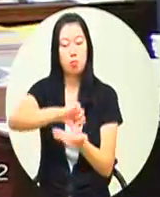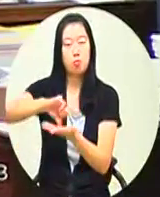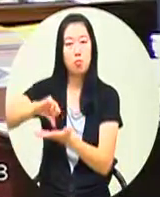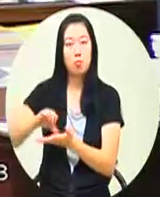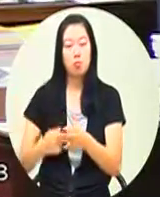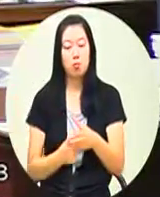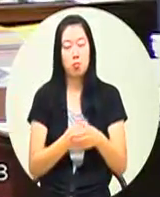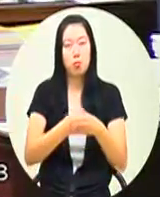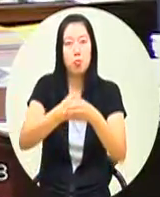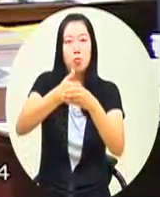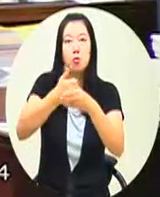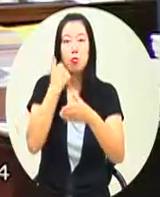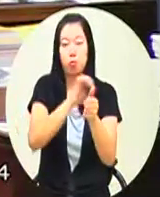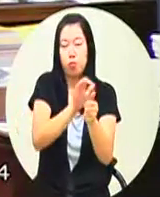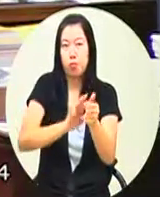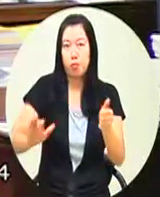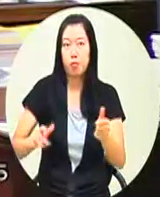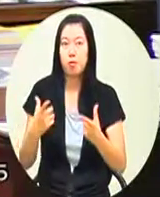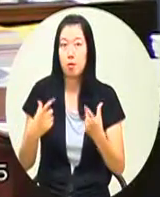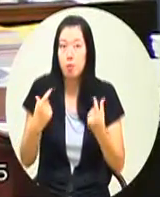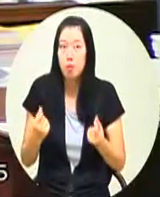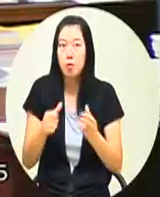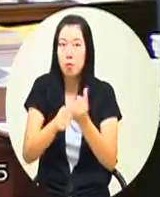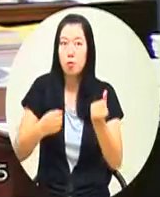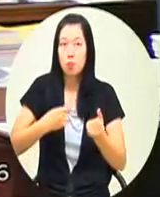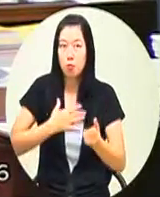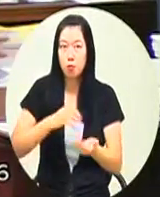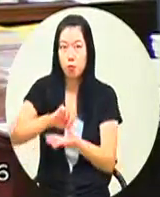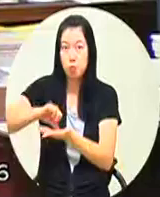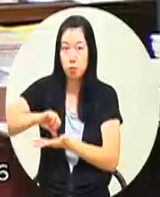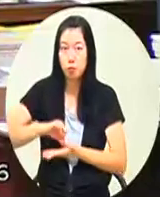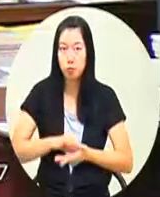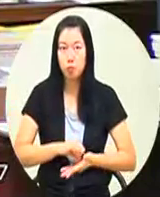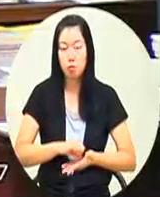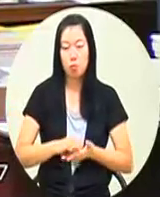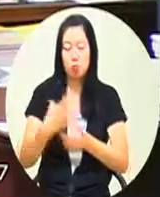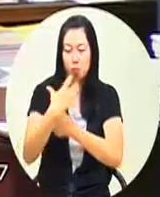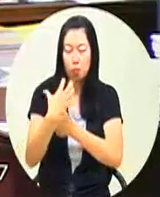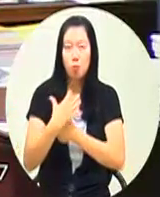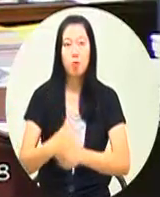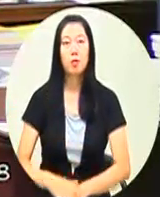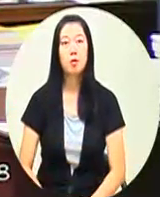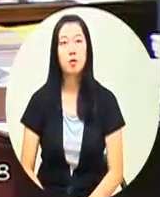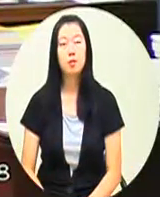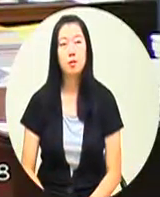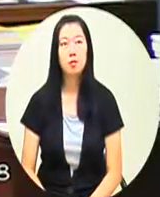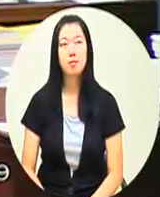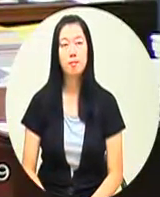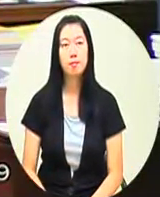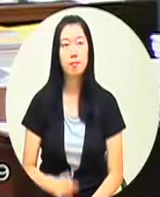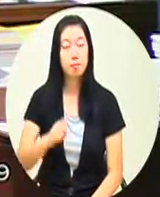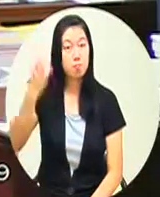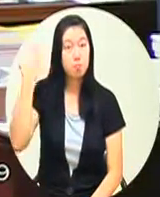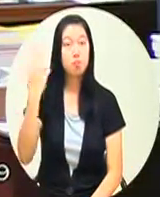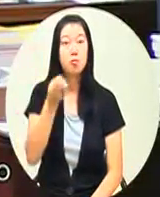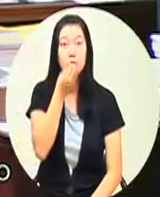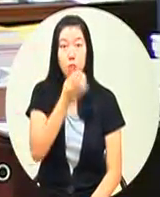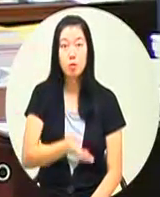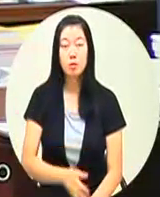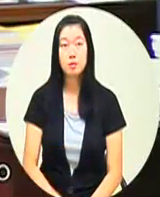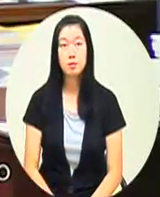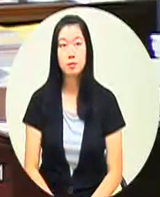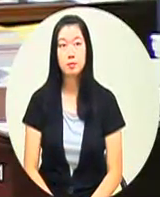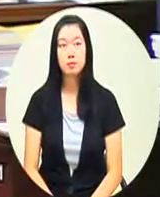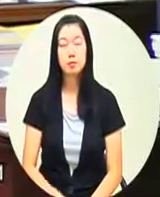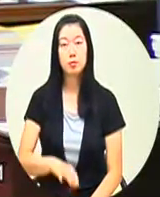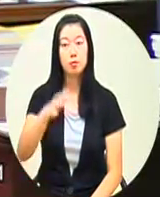会去造成我们其他原生种的一个比较大的威胁。那另外一种像之前大家都在讲之前水公